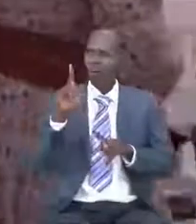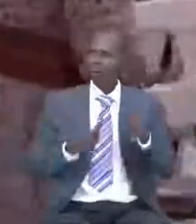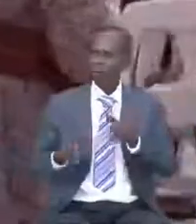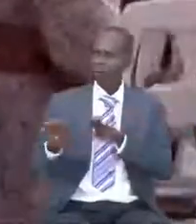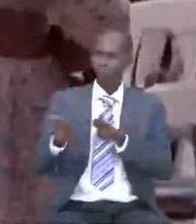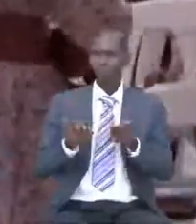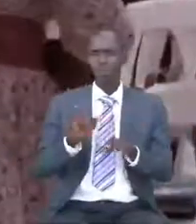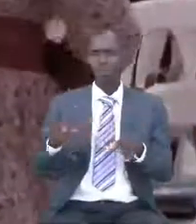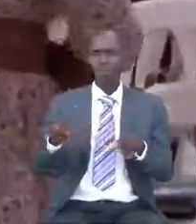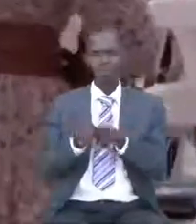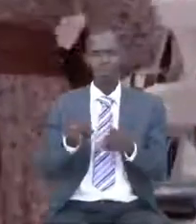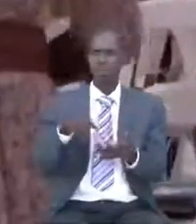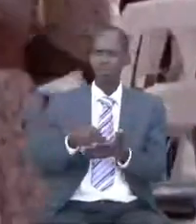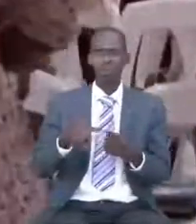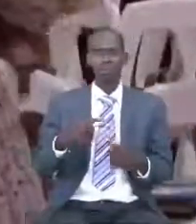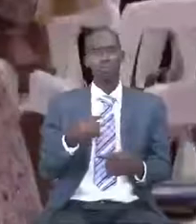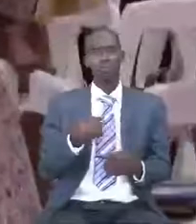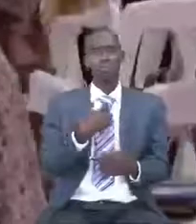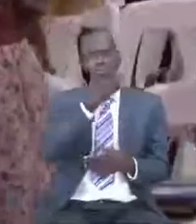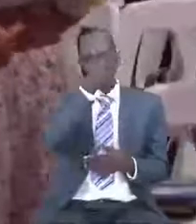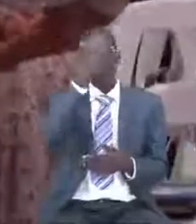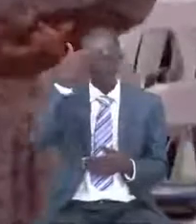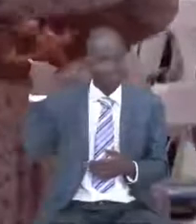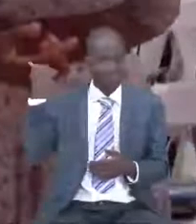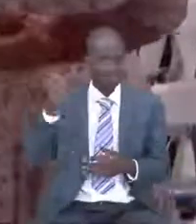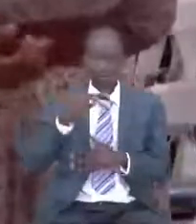Maltraitance. Pourquoi est-ce qu'on me traite comme ça?